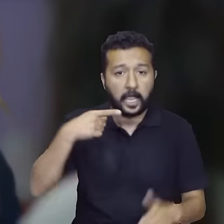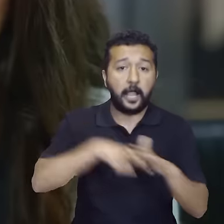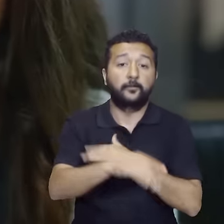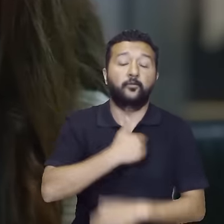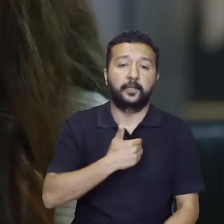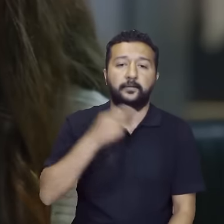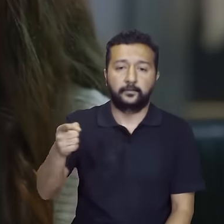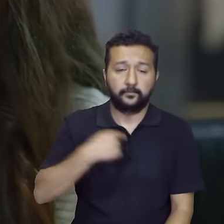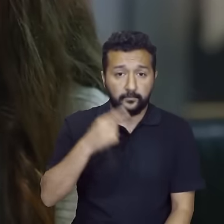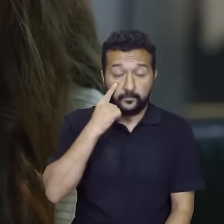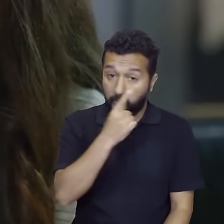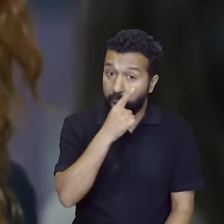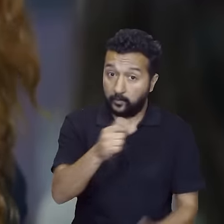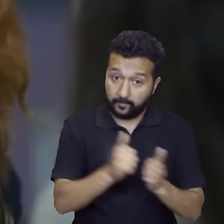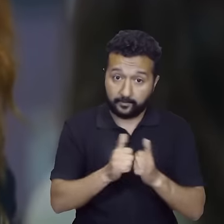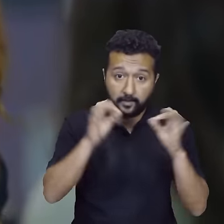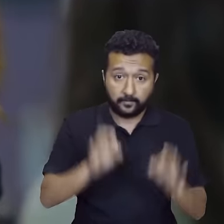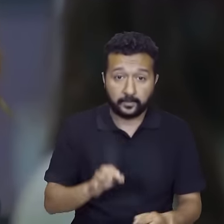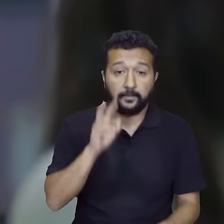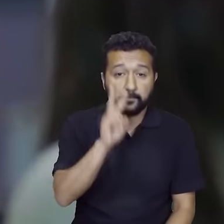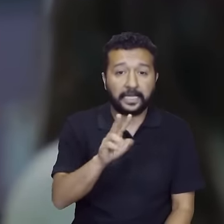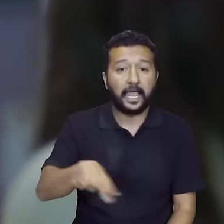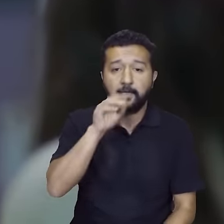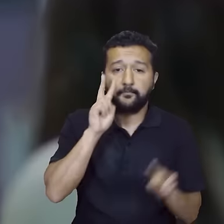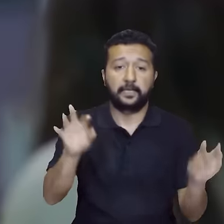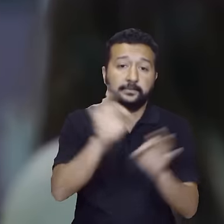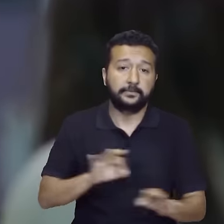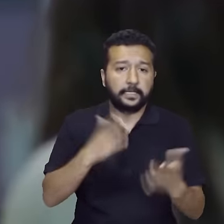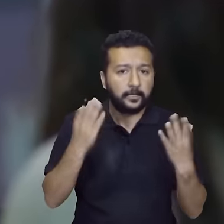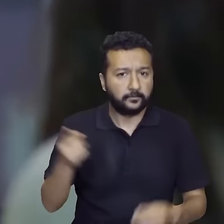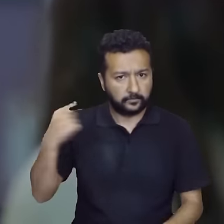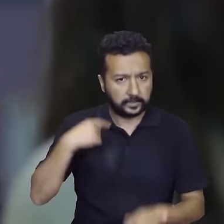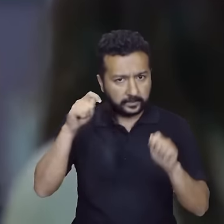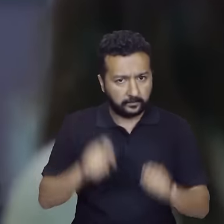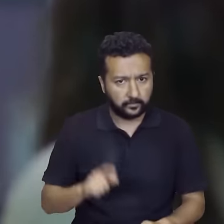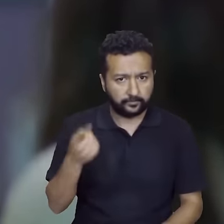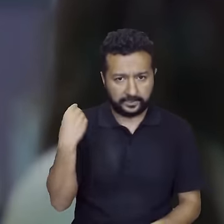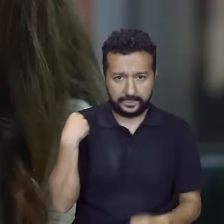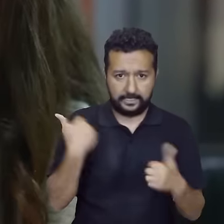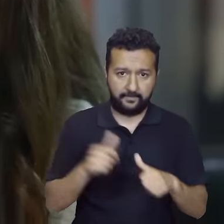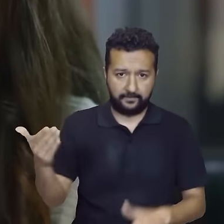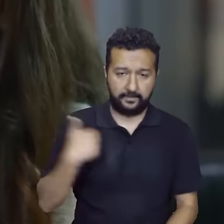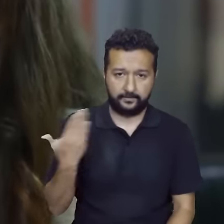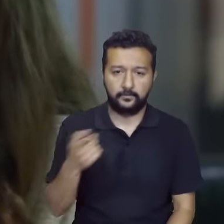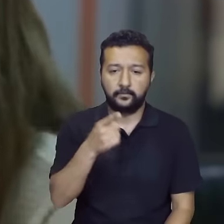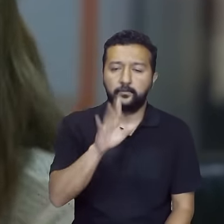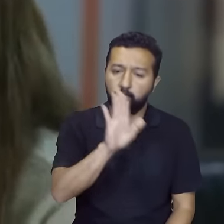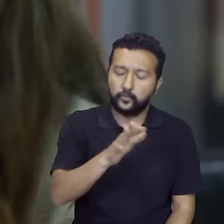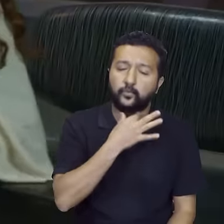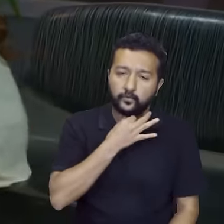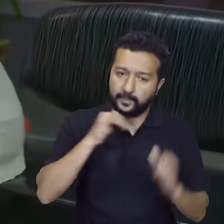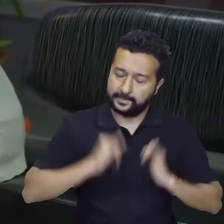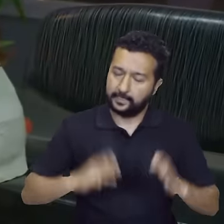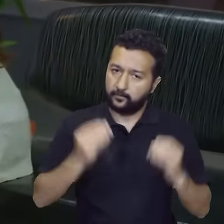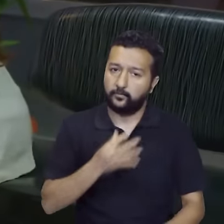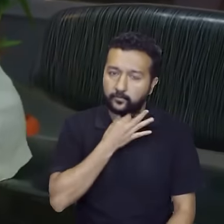aldatıyor beni. Ya ben gözümü onunla açtım, kafamı çevirip kimseye bakmadım bile. Nasıl bana bunu yapar, biz daha yeni evliyiz. Itır'cığım lütfen